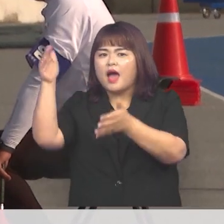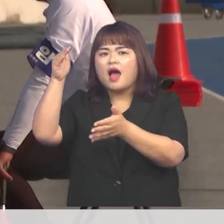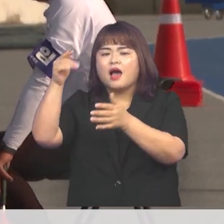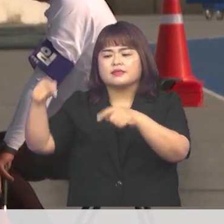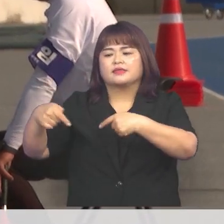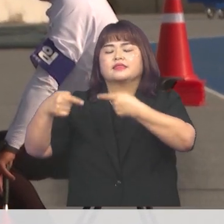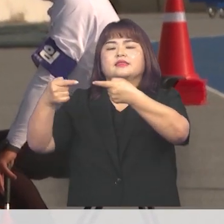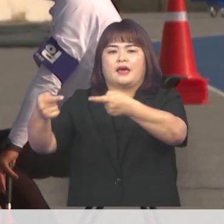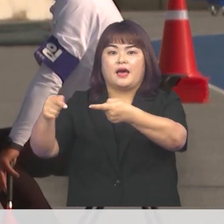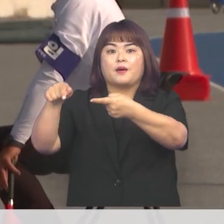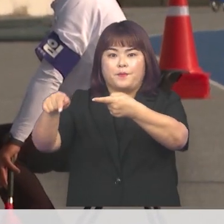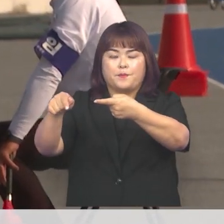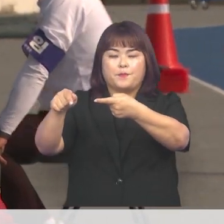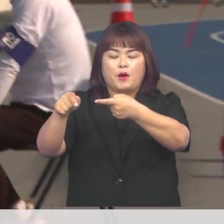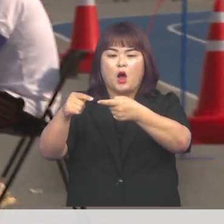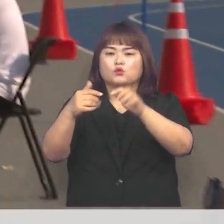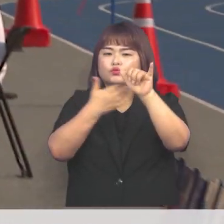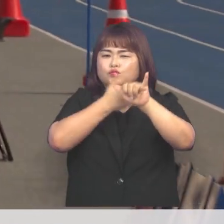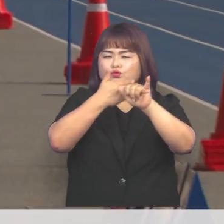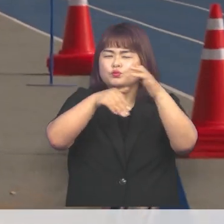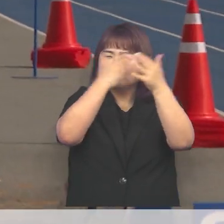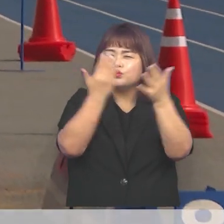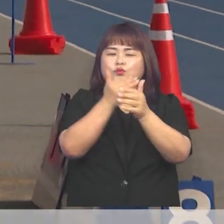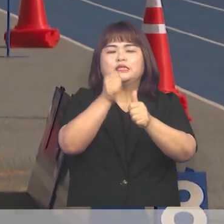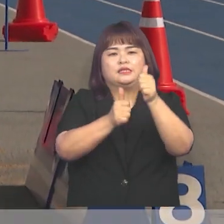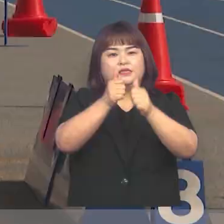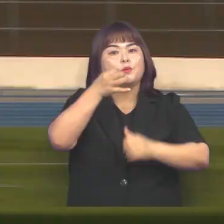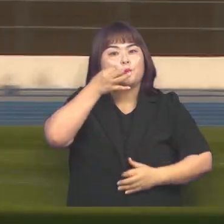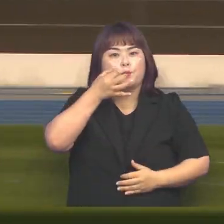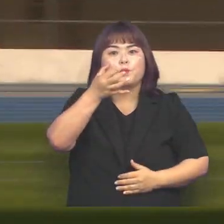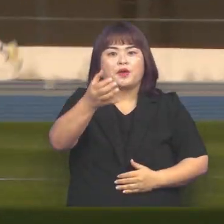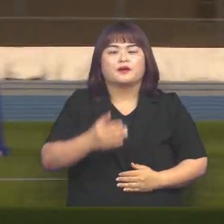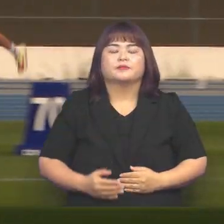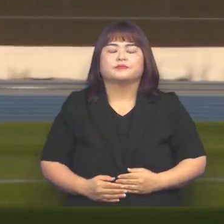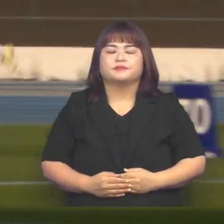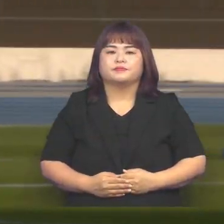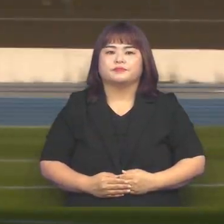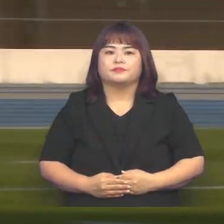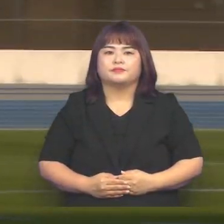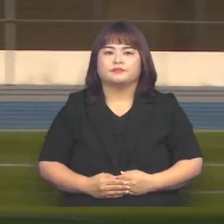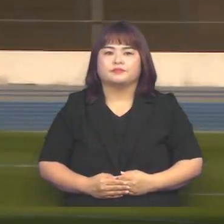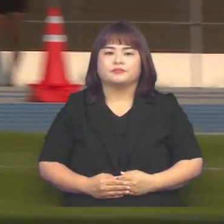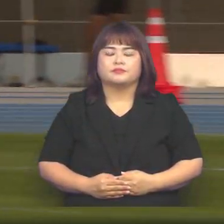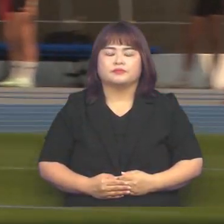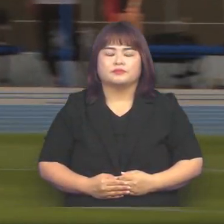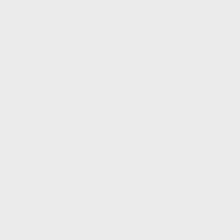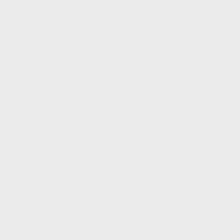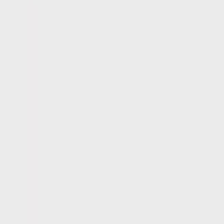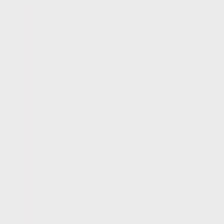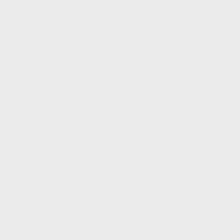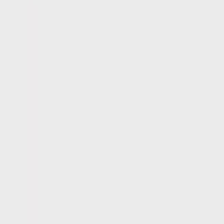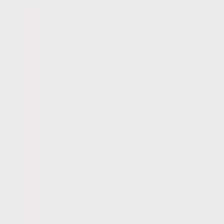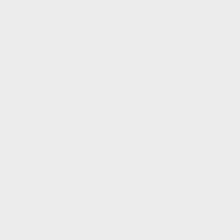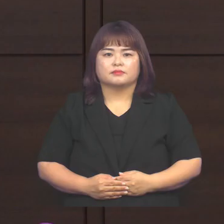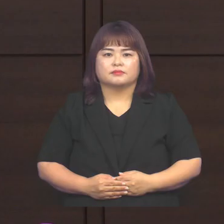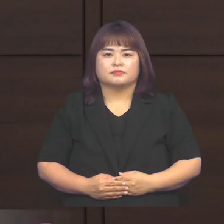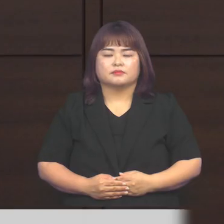선수들이 참여했으며 유튜브로 모든 경기가 실시간 생중계됐습니다.